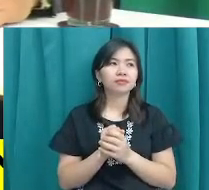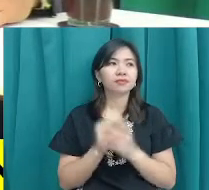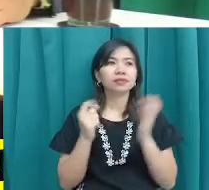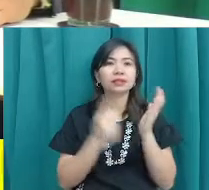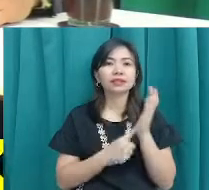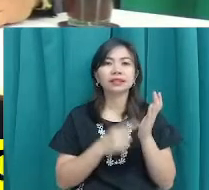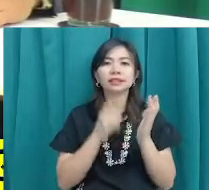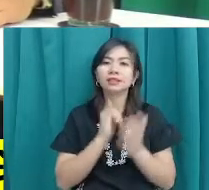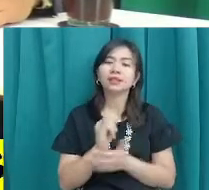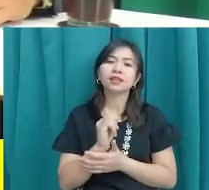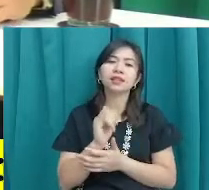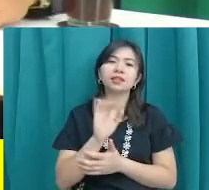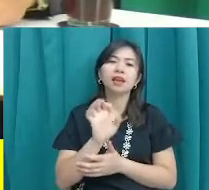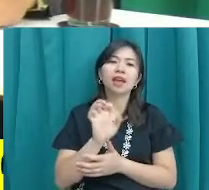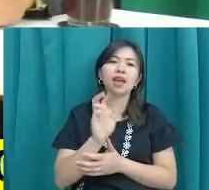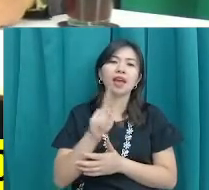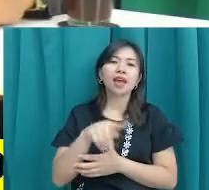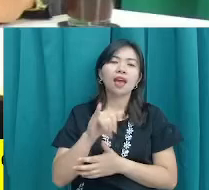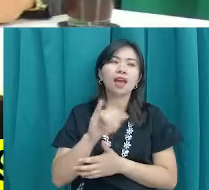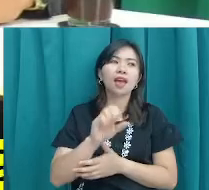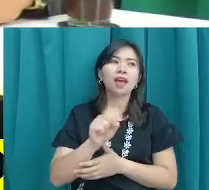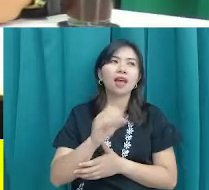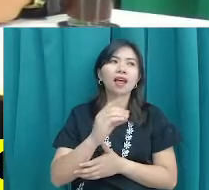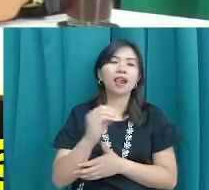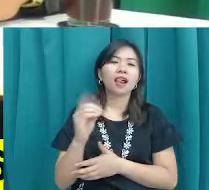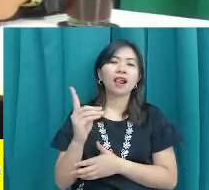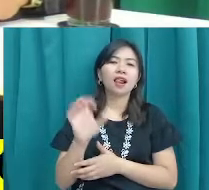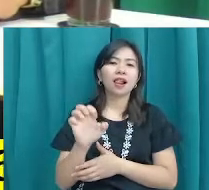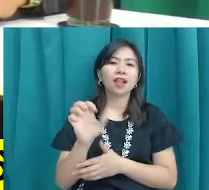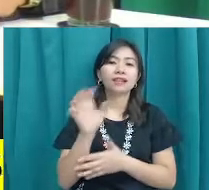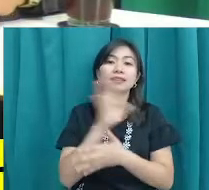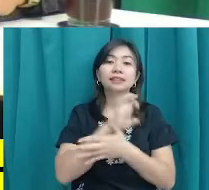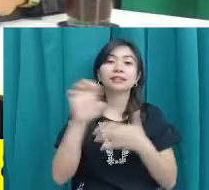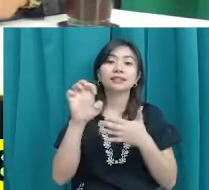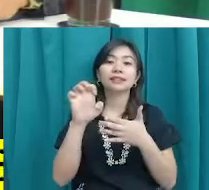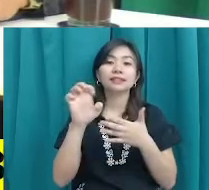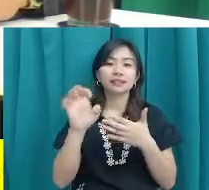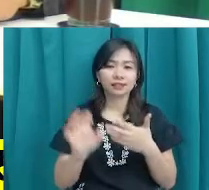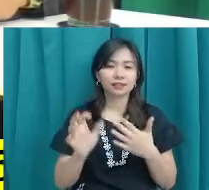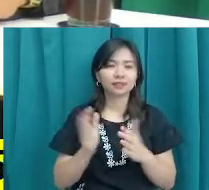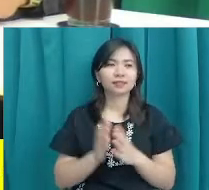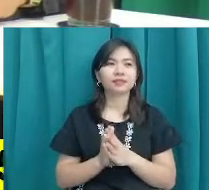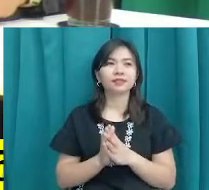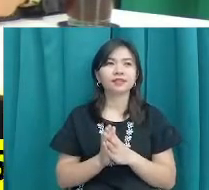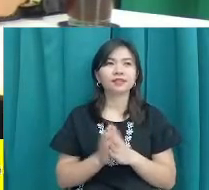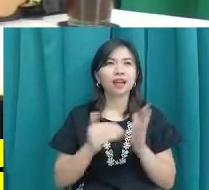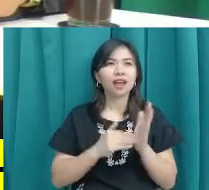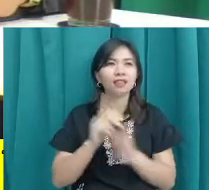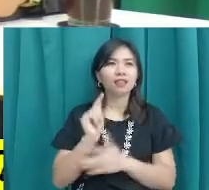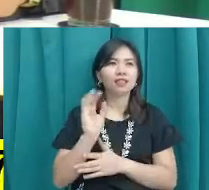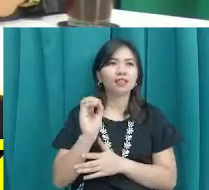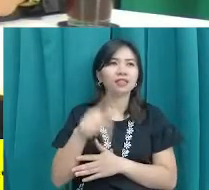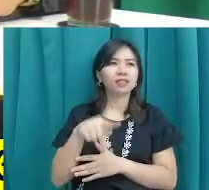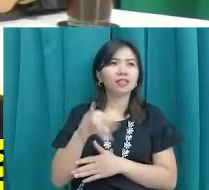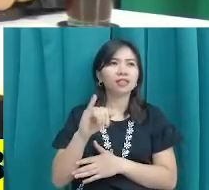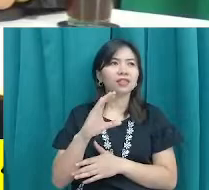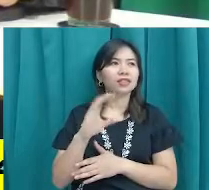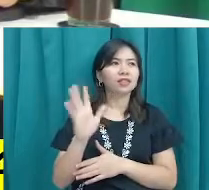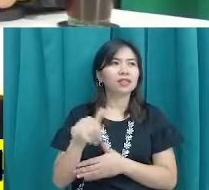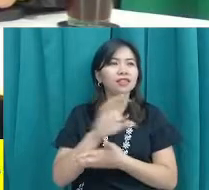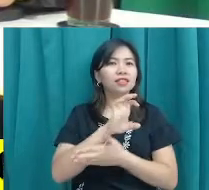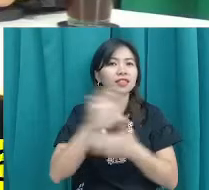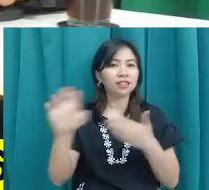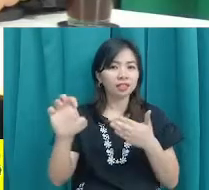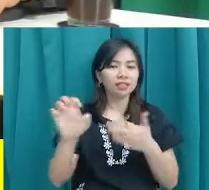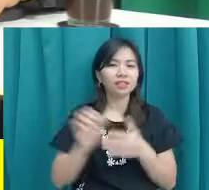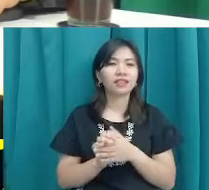episode ender. Di pala, magtatapos yung episode eh. Topic ender. Topic ender. This is, ito yung pantapos ng